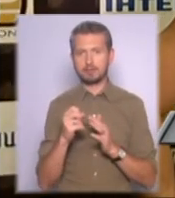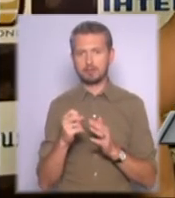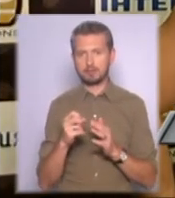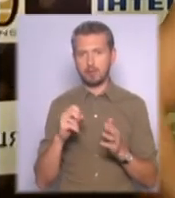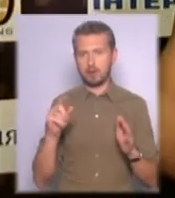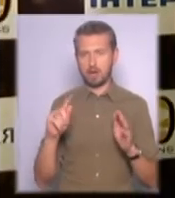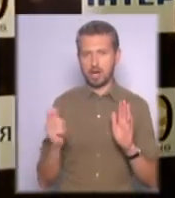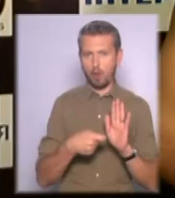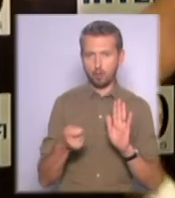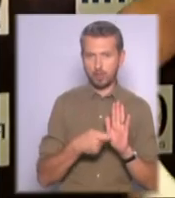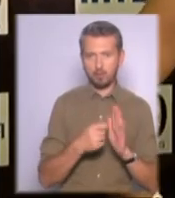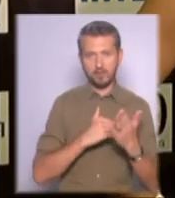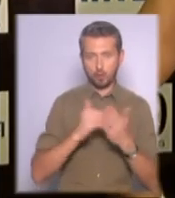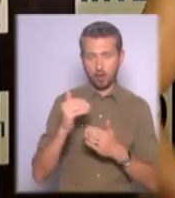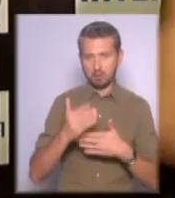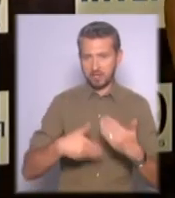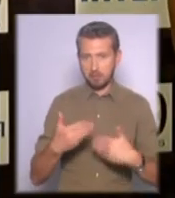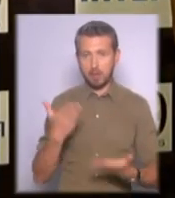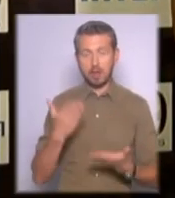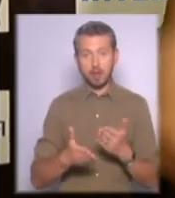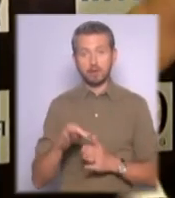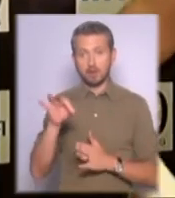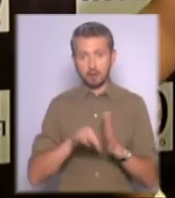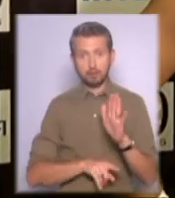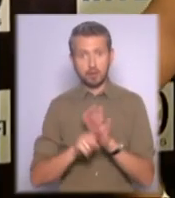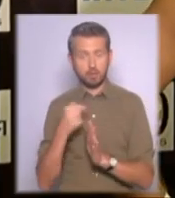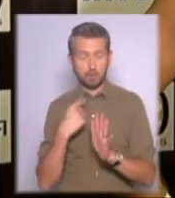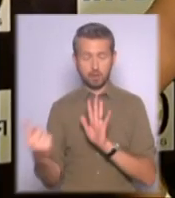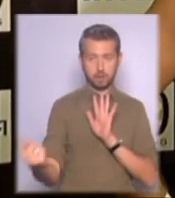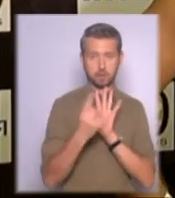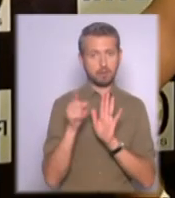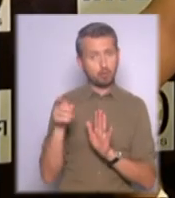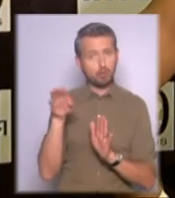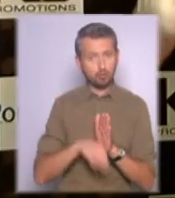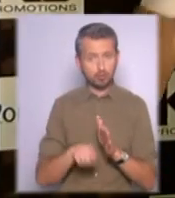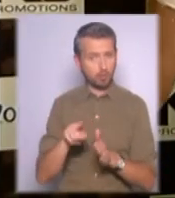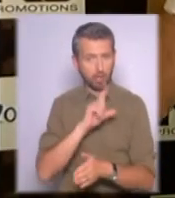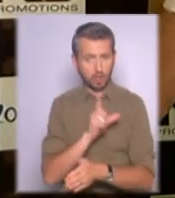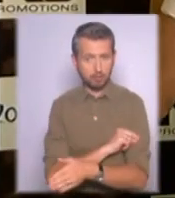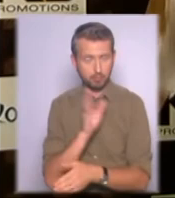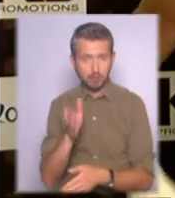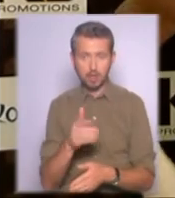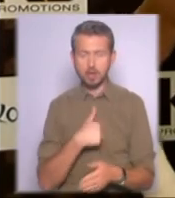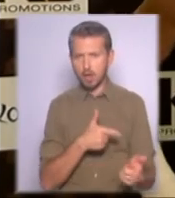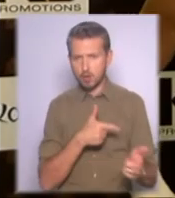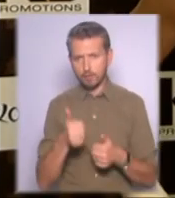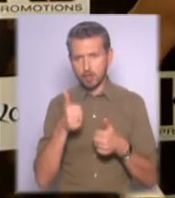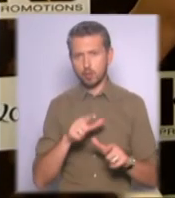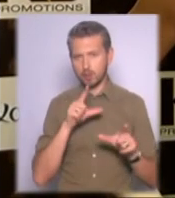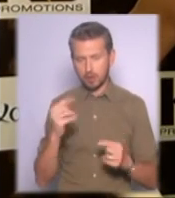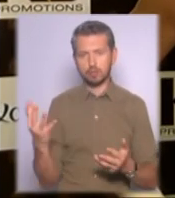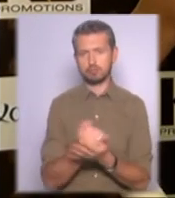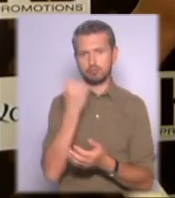высоком темпе. Если он побежит на меня с первых раундов, ему уже хуже, он выдохнется гораздо быстрее, там, чем я. Я готов хорошо, я еду только за победой и